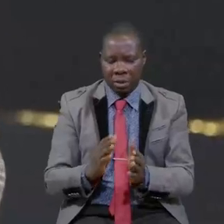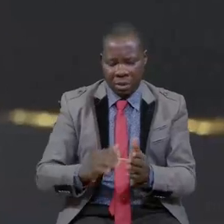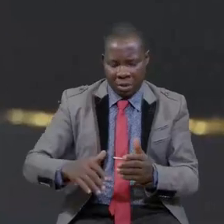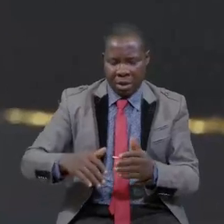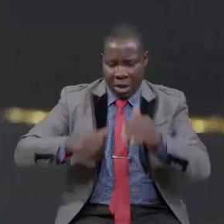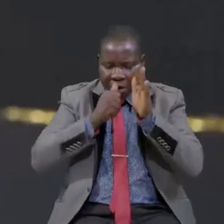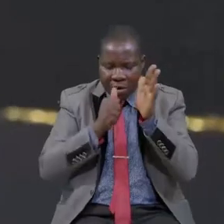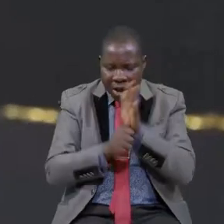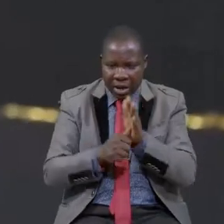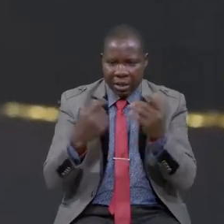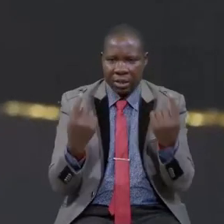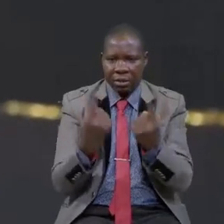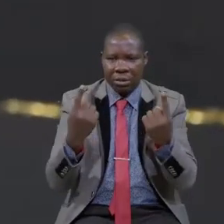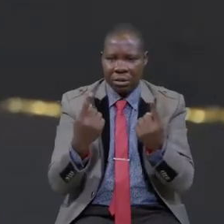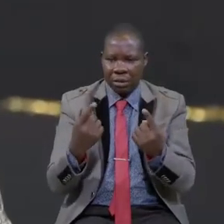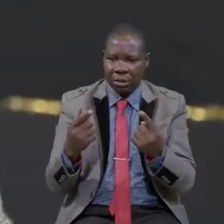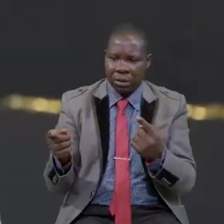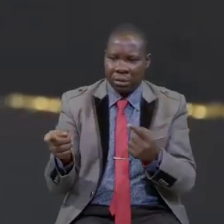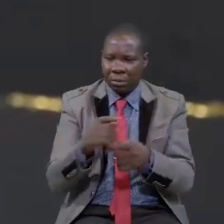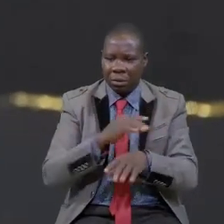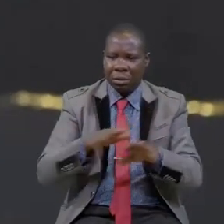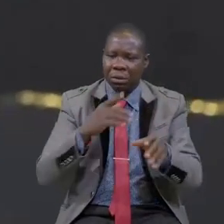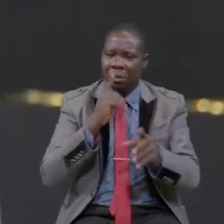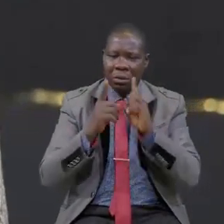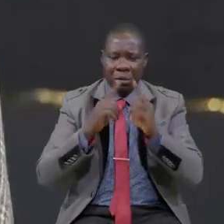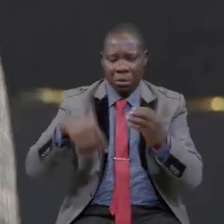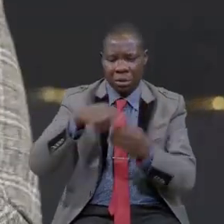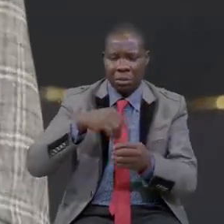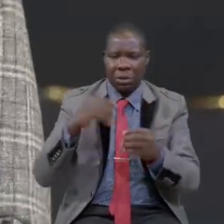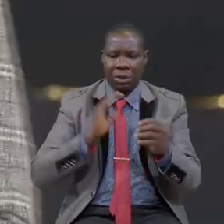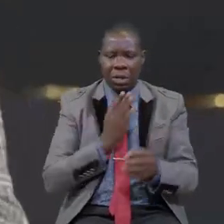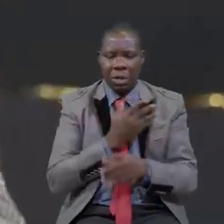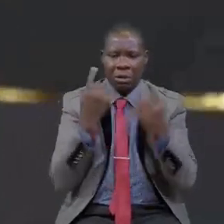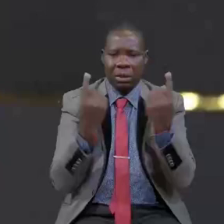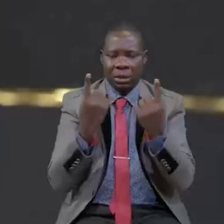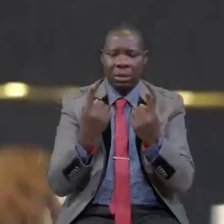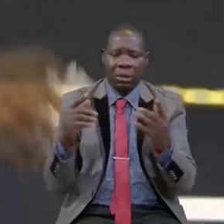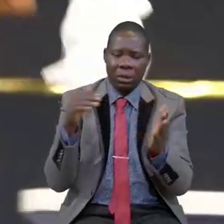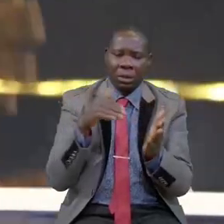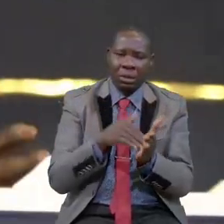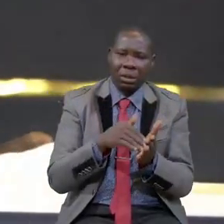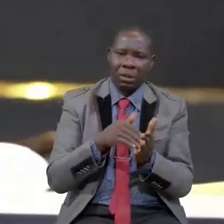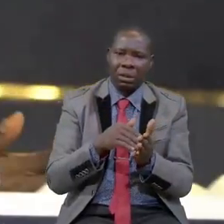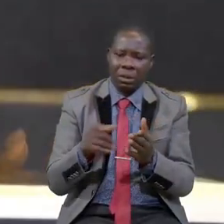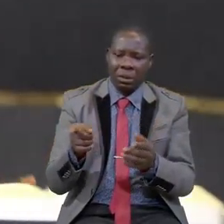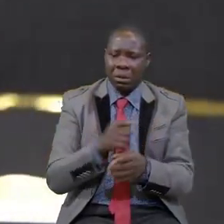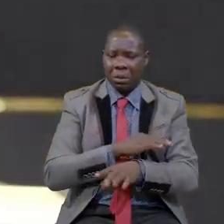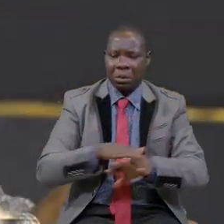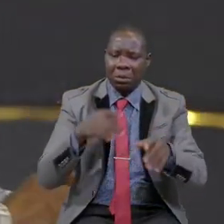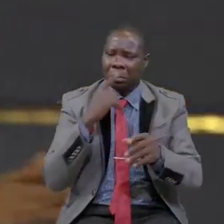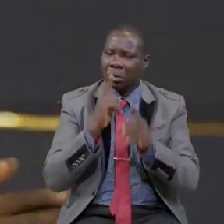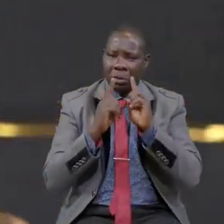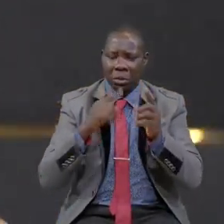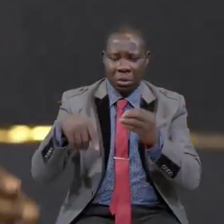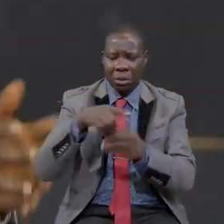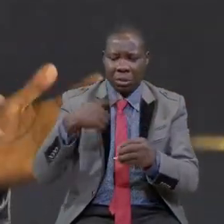Les prédicateurs couvrent les péchés. Ils ne parlent plus de nos péchés. Ils ne parlent plus des péchés